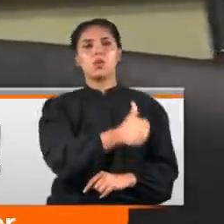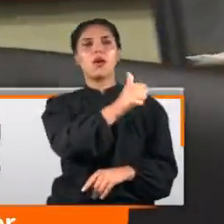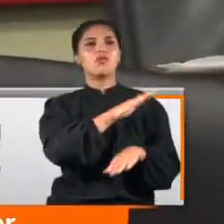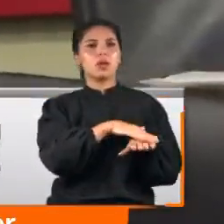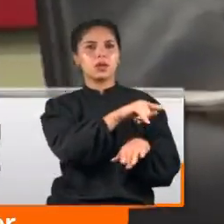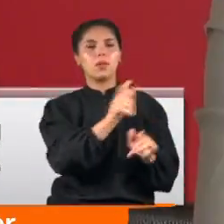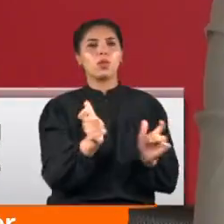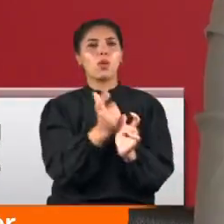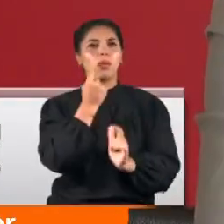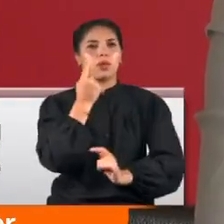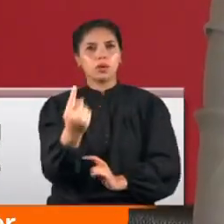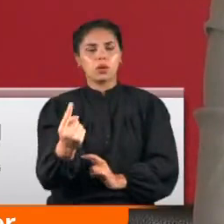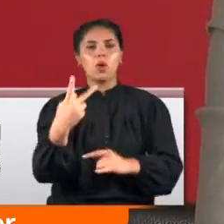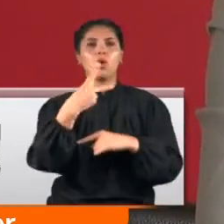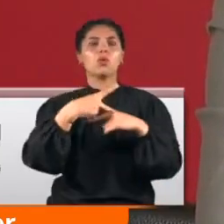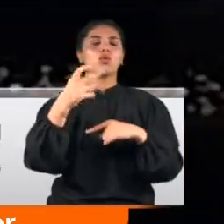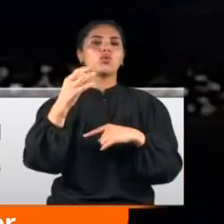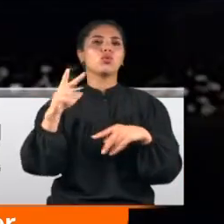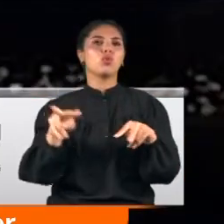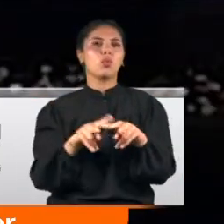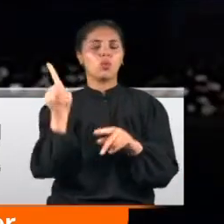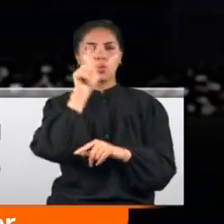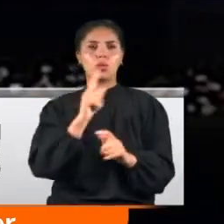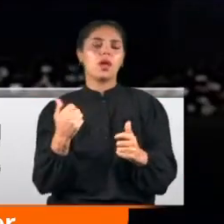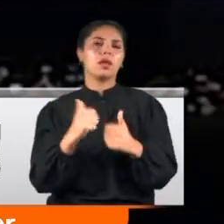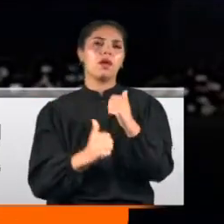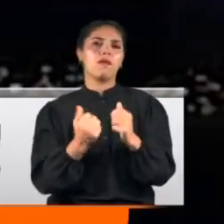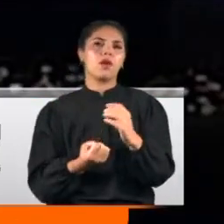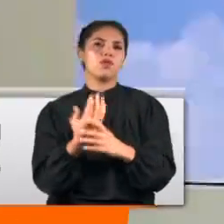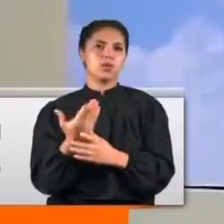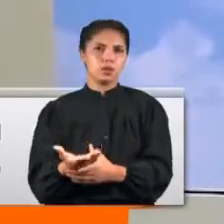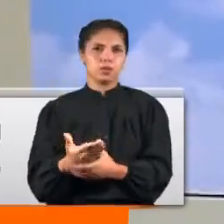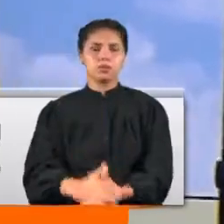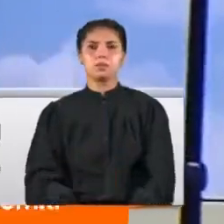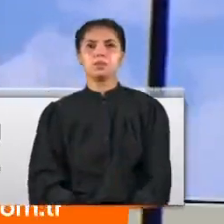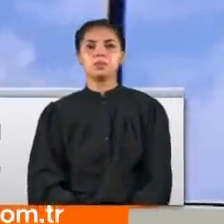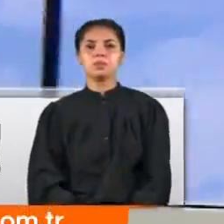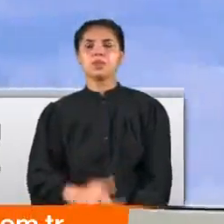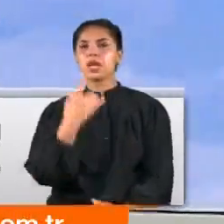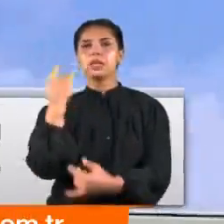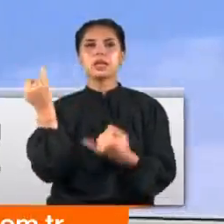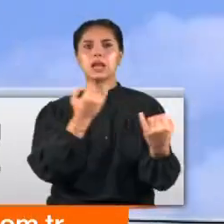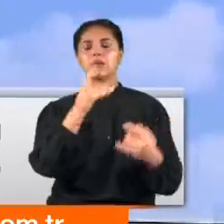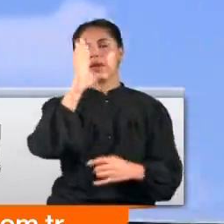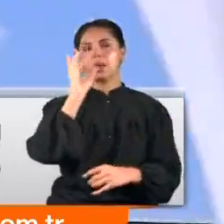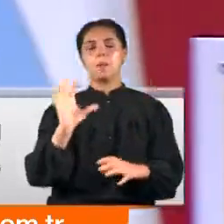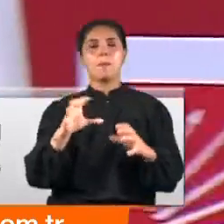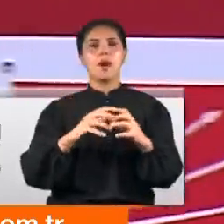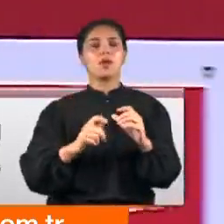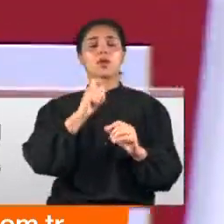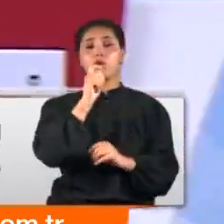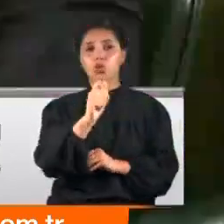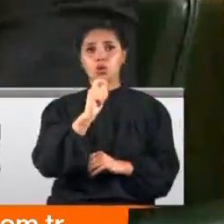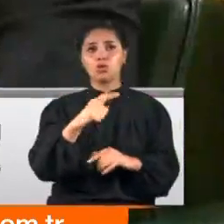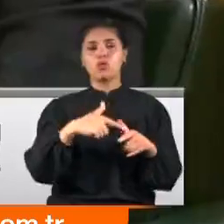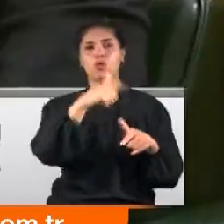ettiği toplantıda Zoom kavgası çıktı. Hiçbir şey olmamış gibi davranamayız. Söz düellosu parti sözcüsü Faik Öztrak'la